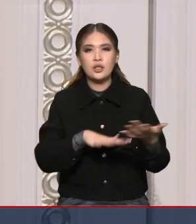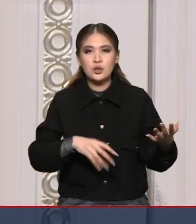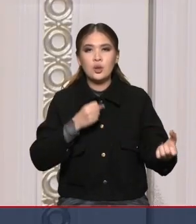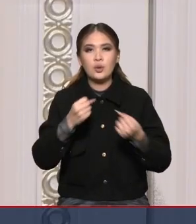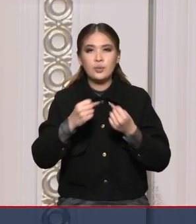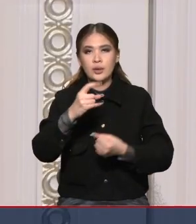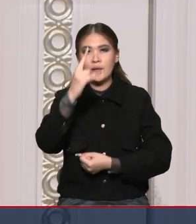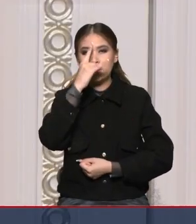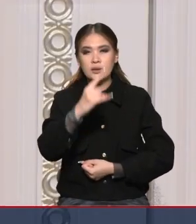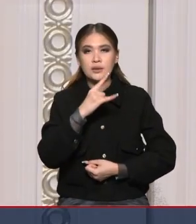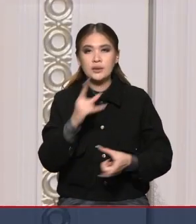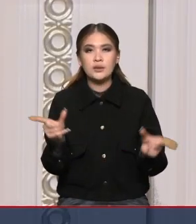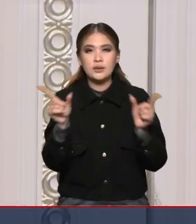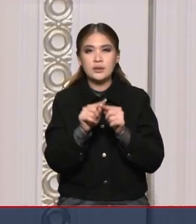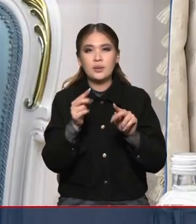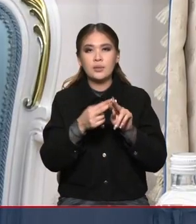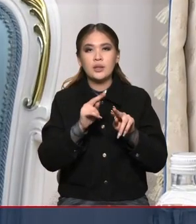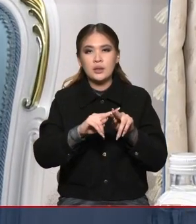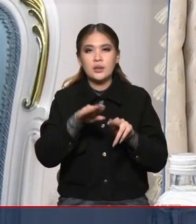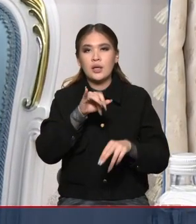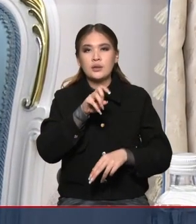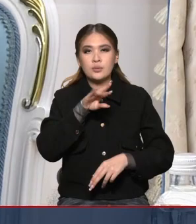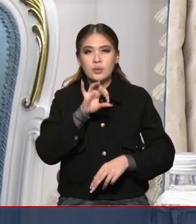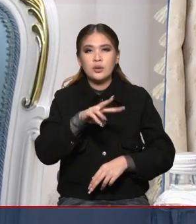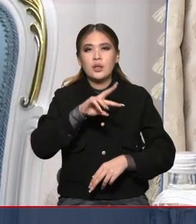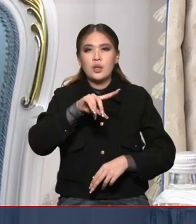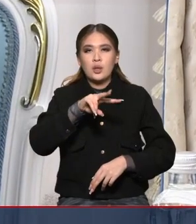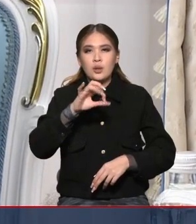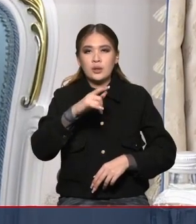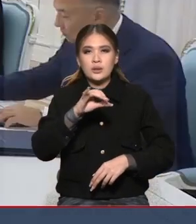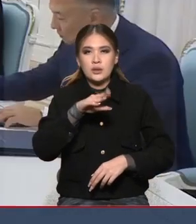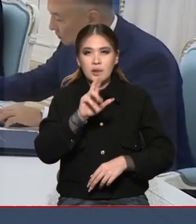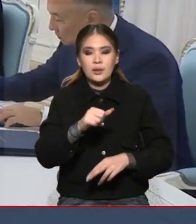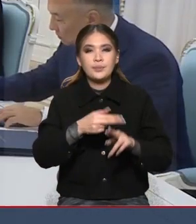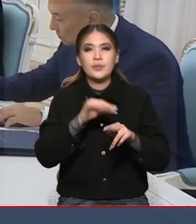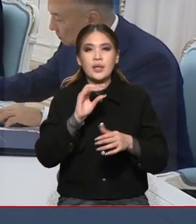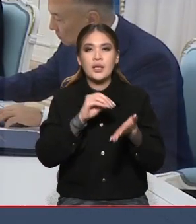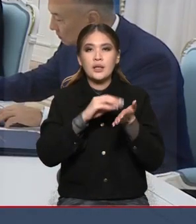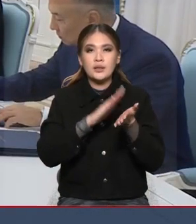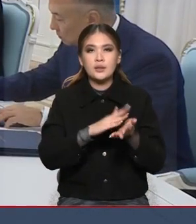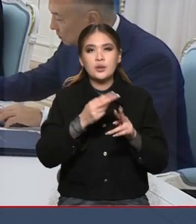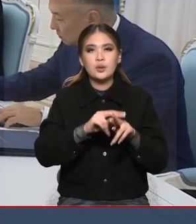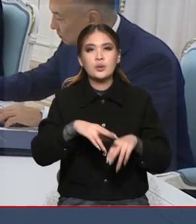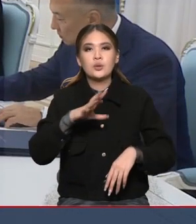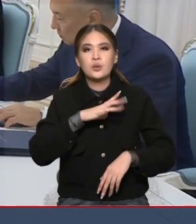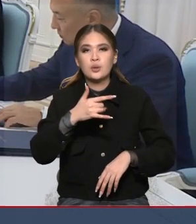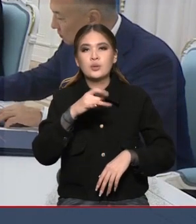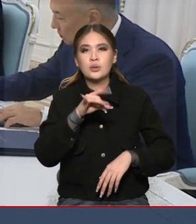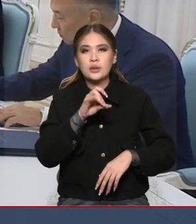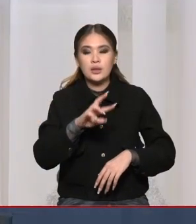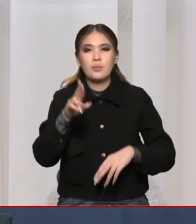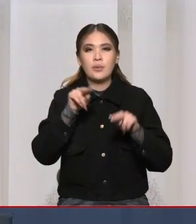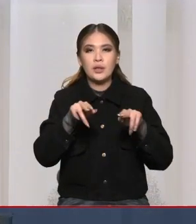с Казахстаном в том числе в сфере транспортно-логистического взаимодействия в частности спикер грузинского парламента поддержал